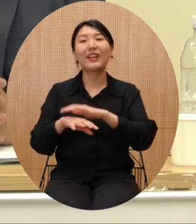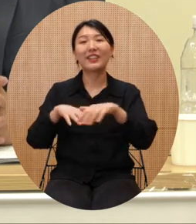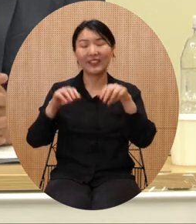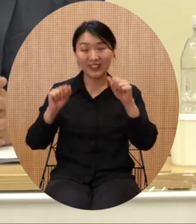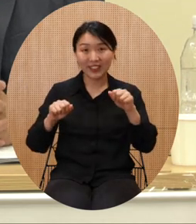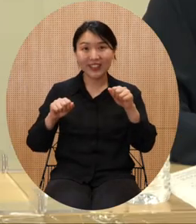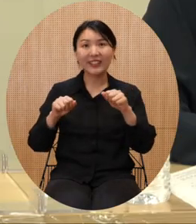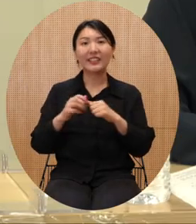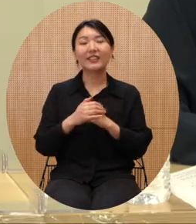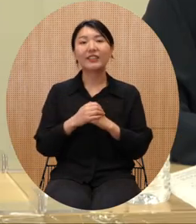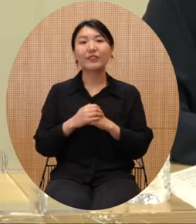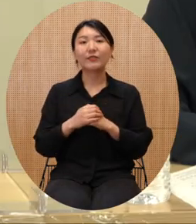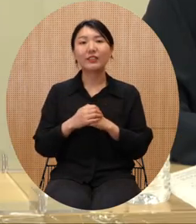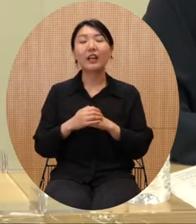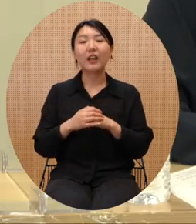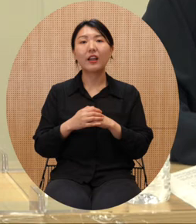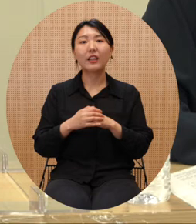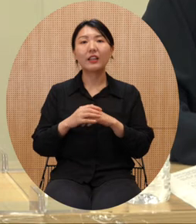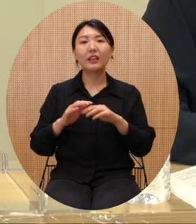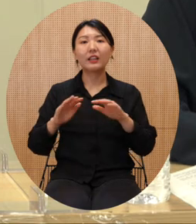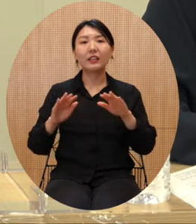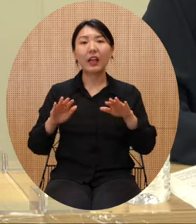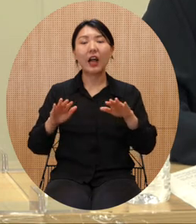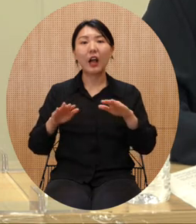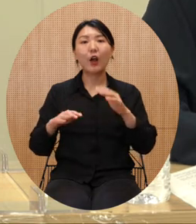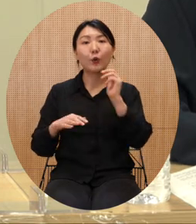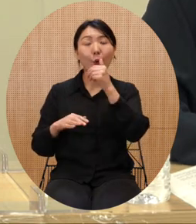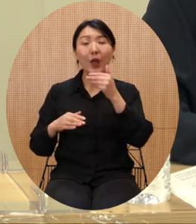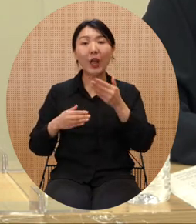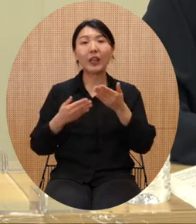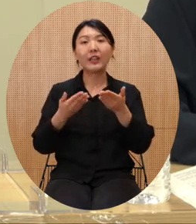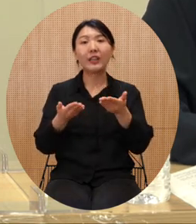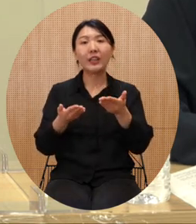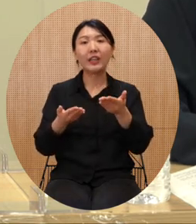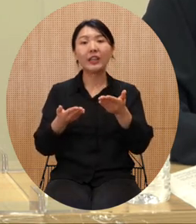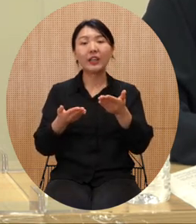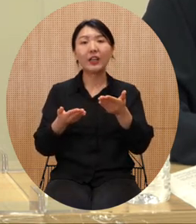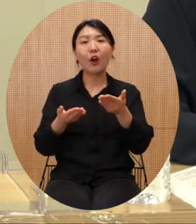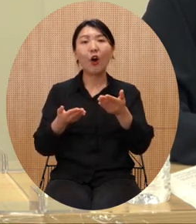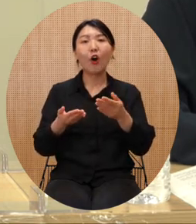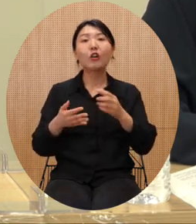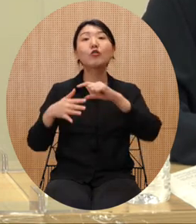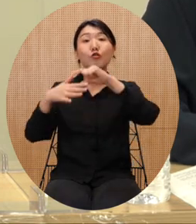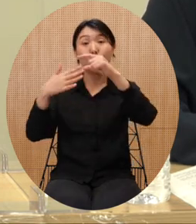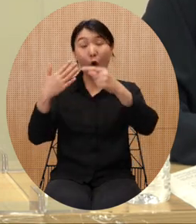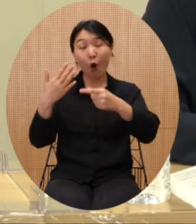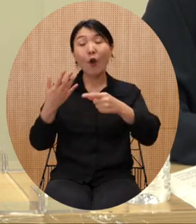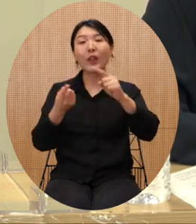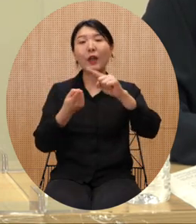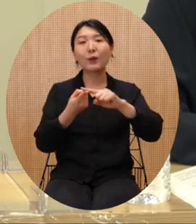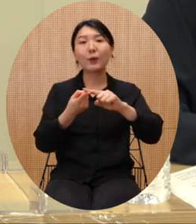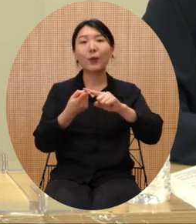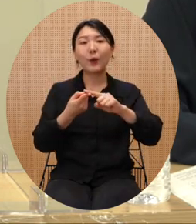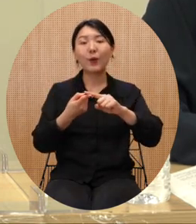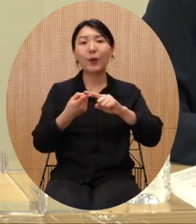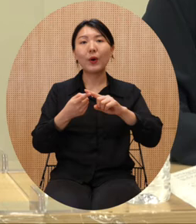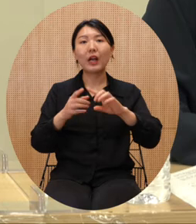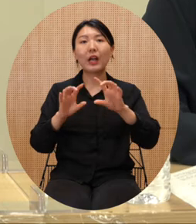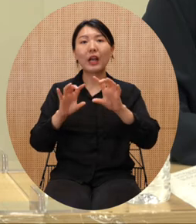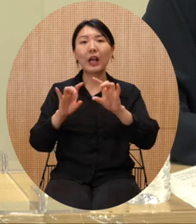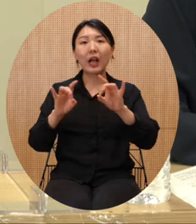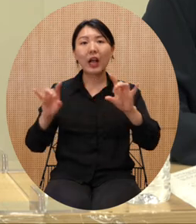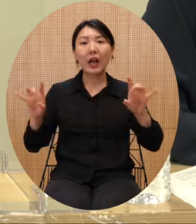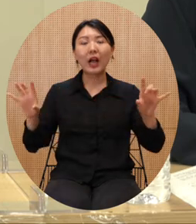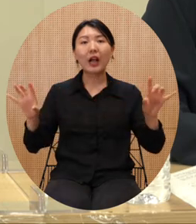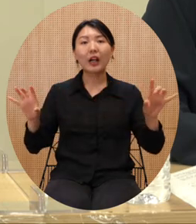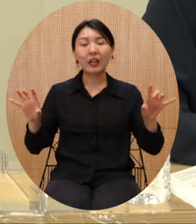안녕하십니까. 네. 그러면 지금 제가 소개해 주신 소개드린 순서대로 지금 각 여기 계신 각